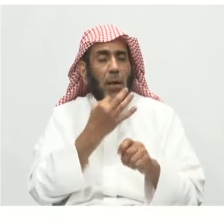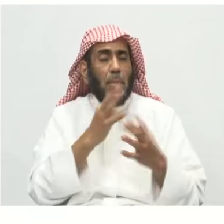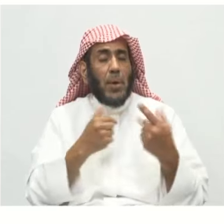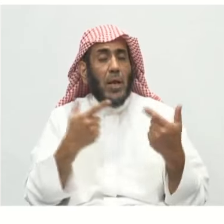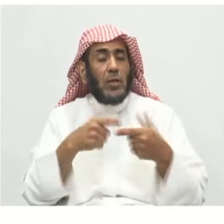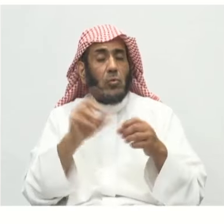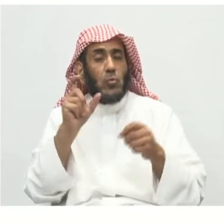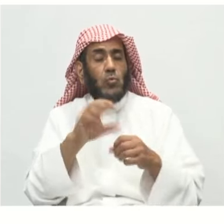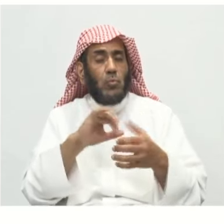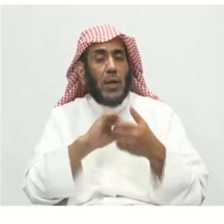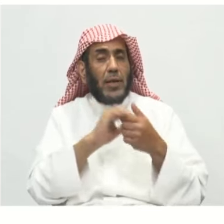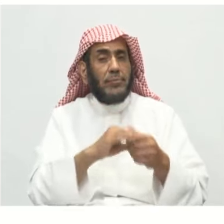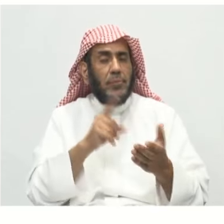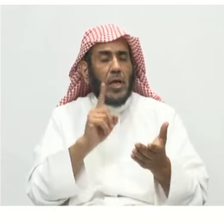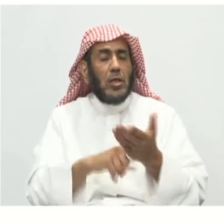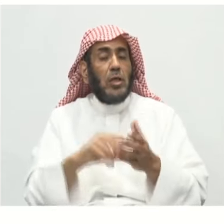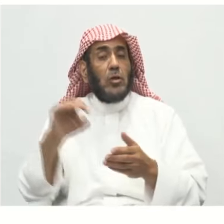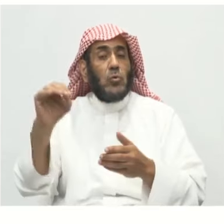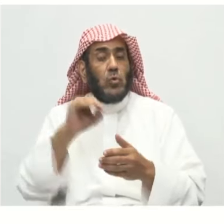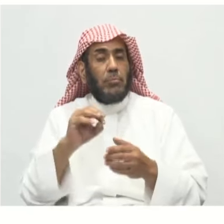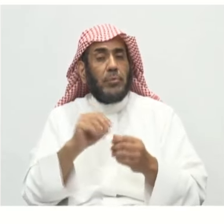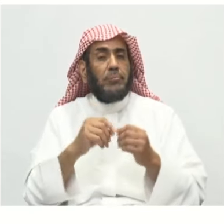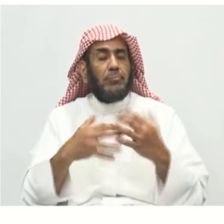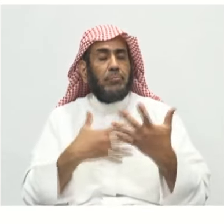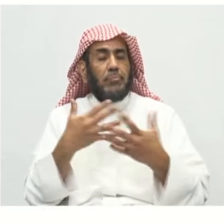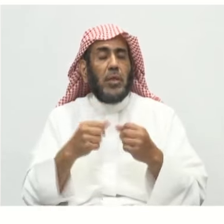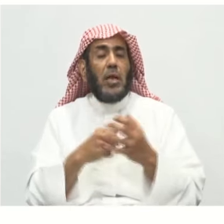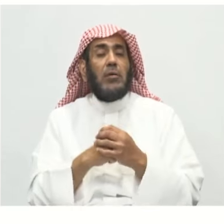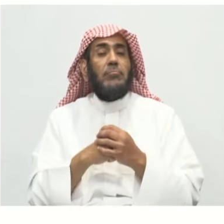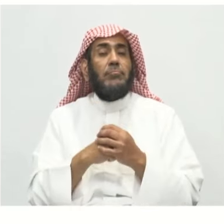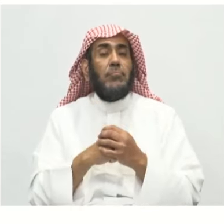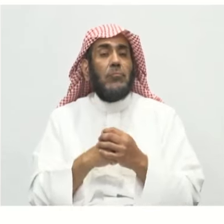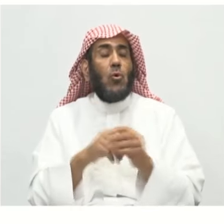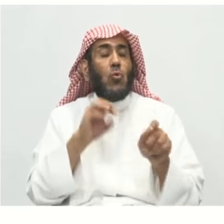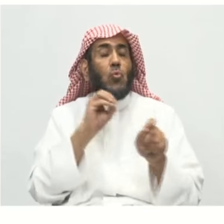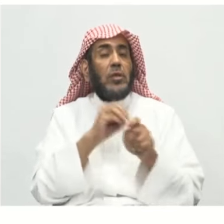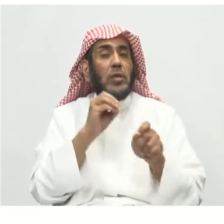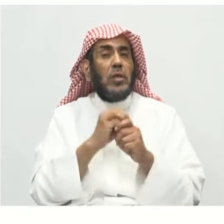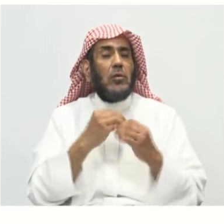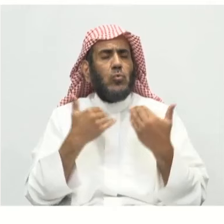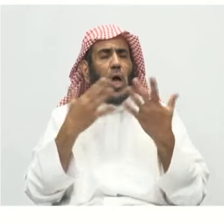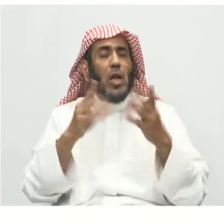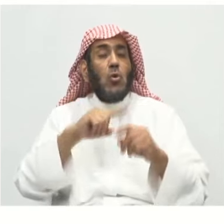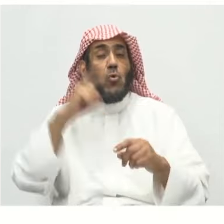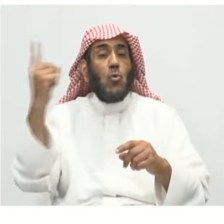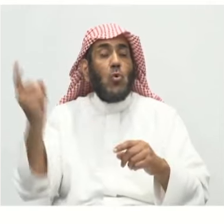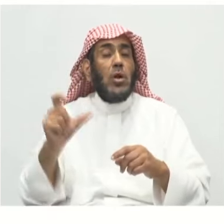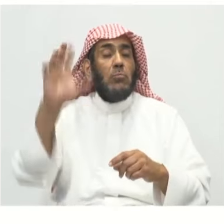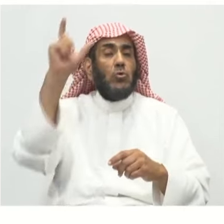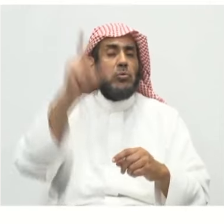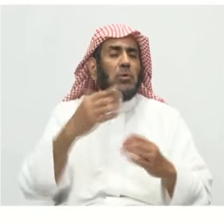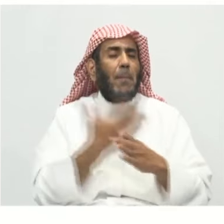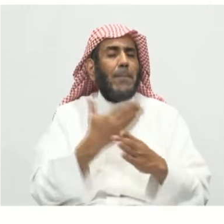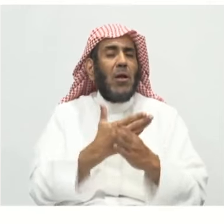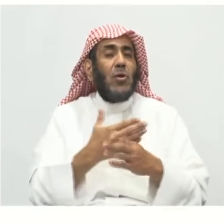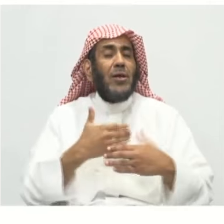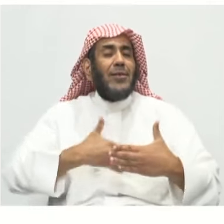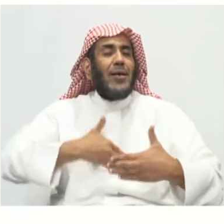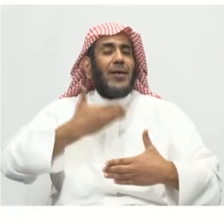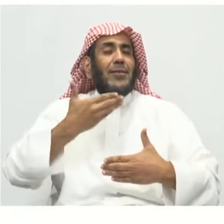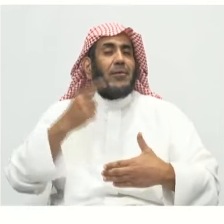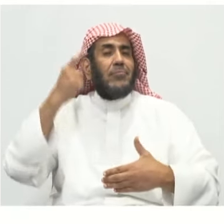وزملائك ان تجيب تجيب عن عن ذلك وصايا لقمان صالحه لكل مسلم لكونها صادره من